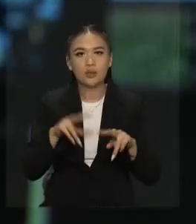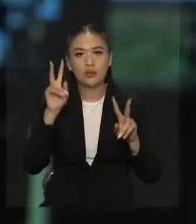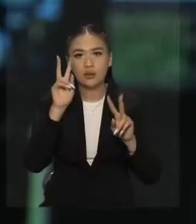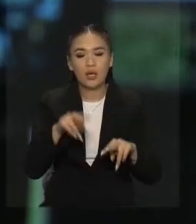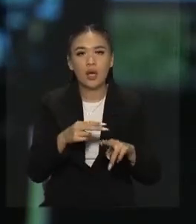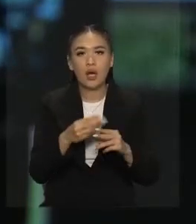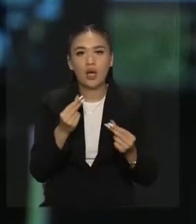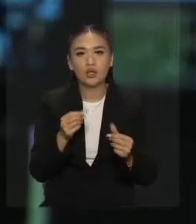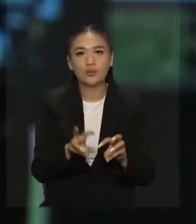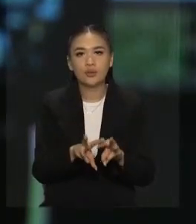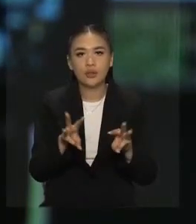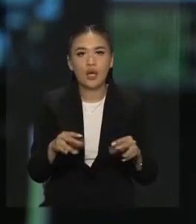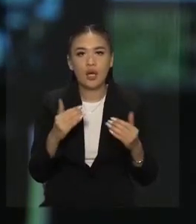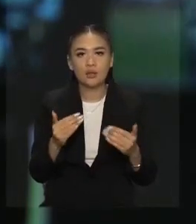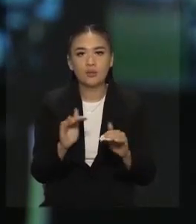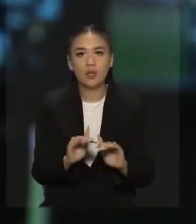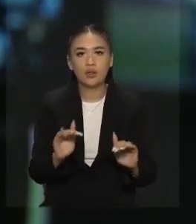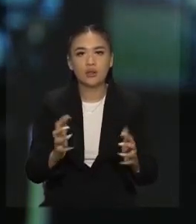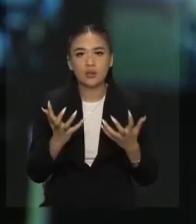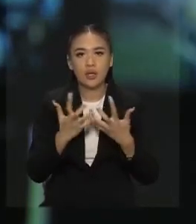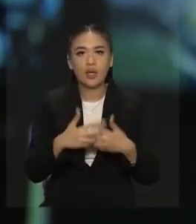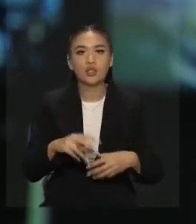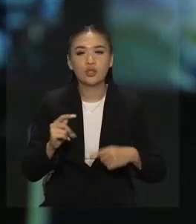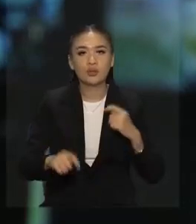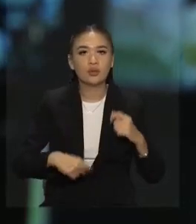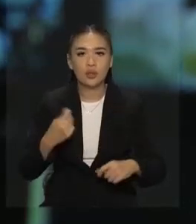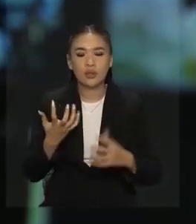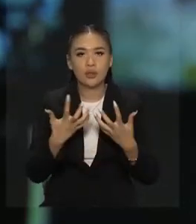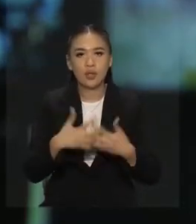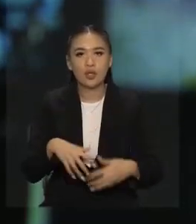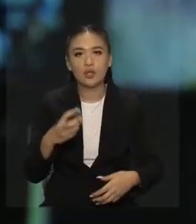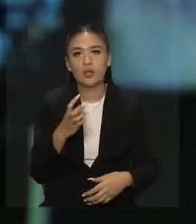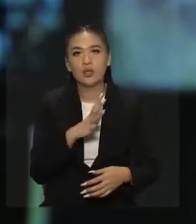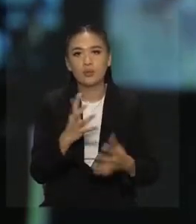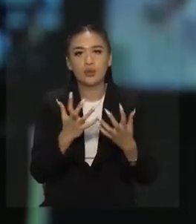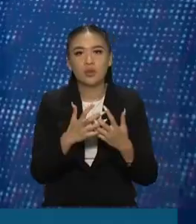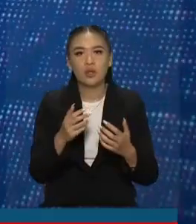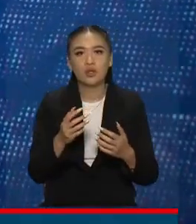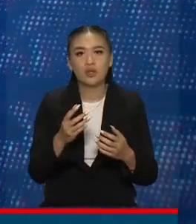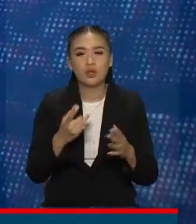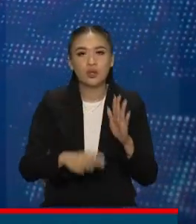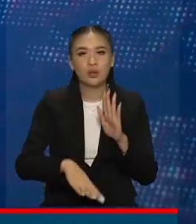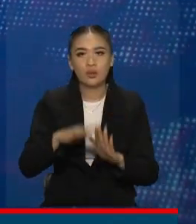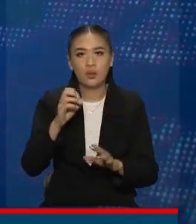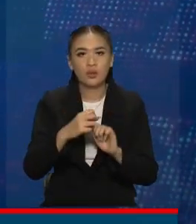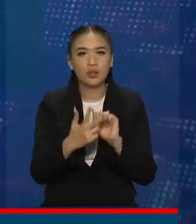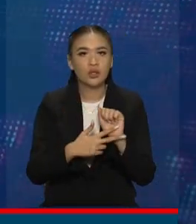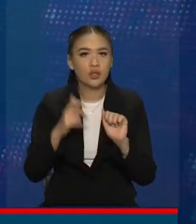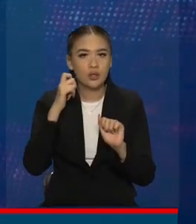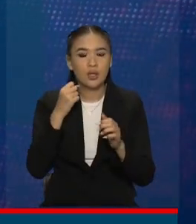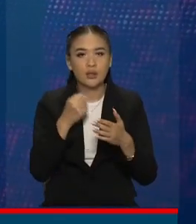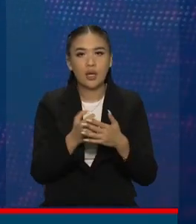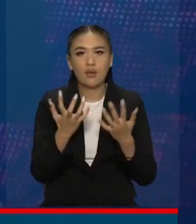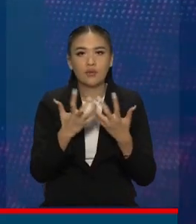Қаржы министрлігі қазір балалардың саны мен жалпы шығынды есептеп жатыр. Есепшот жаңа туған сәбиден 18 жасқа дейінгі балаларға